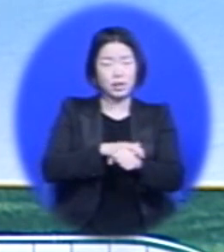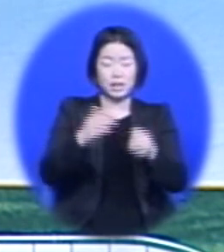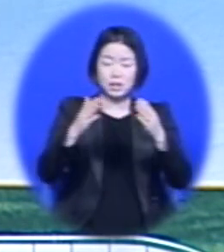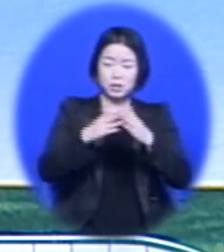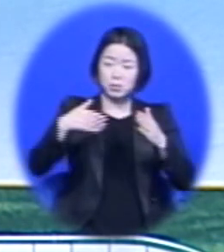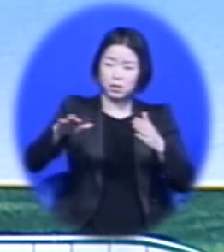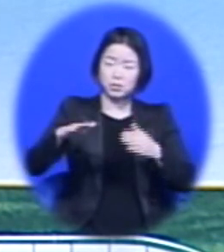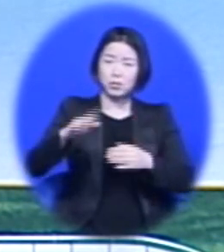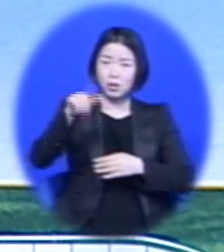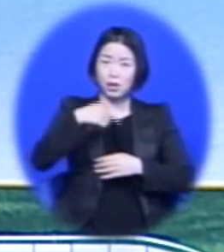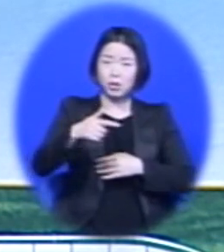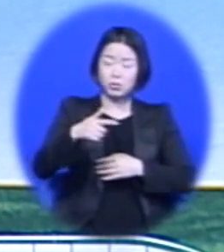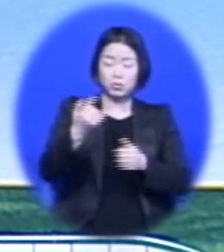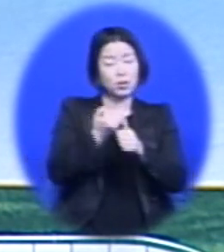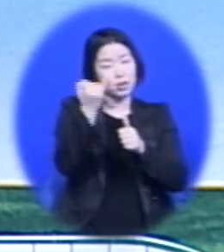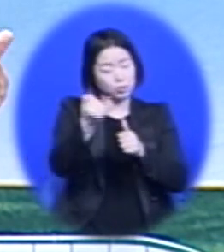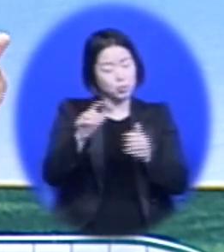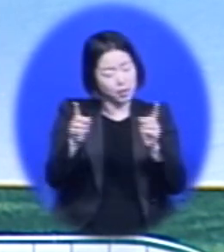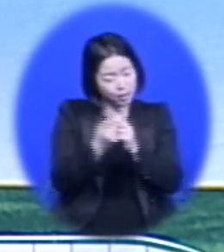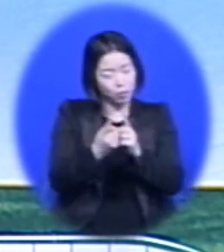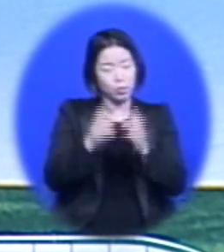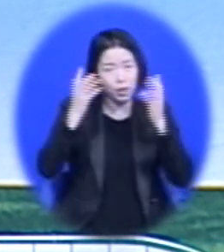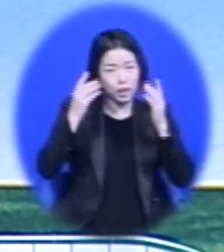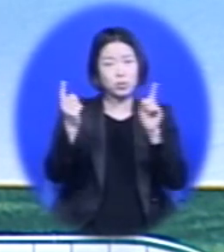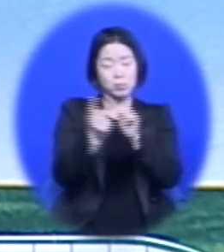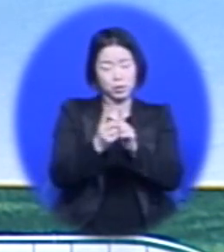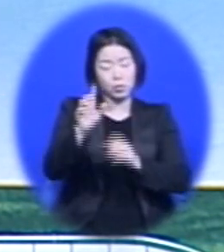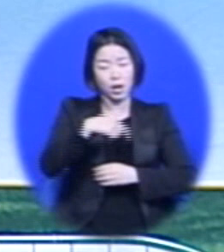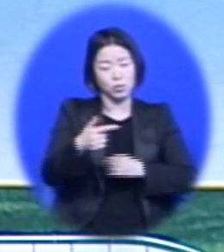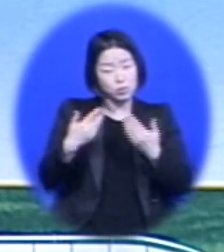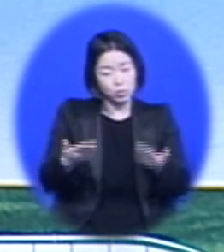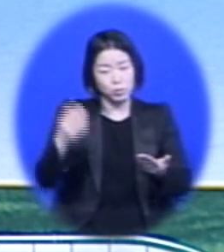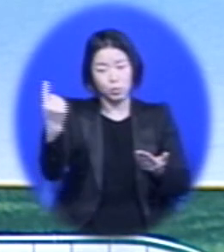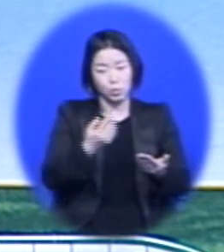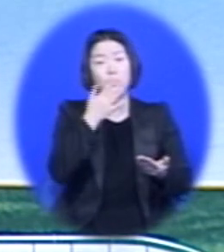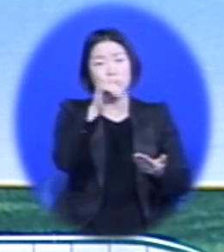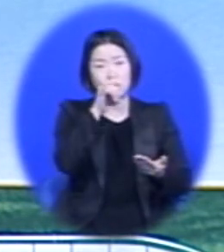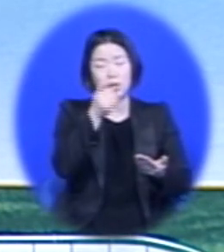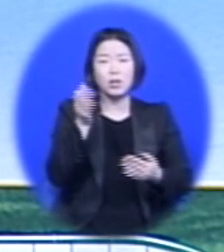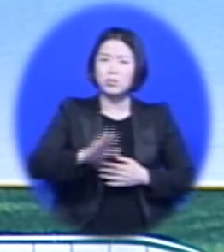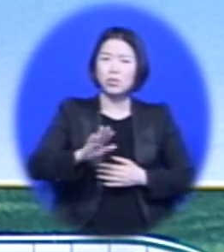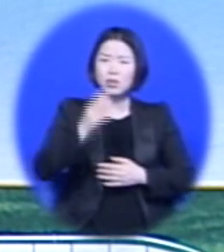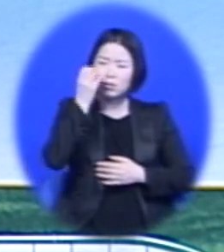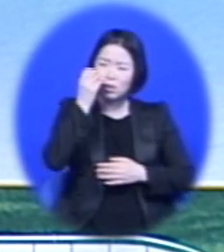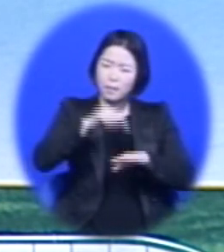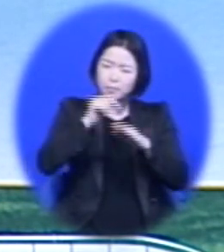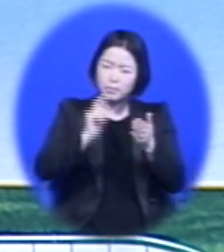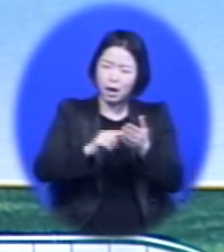하루 아내도 만나고 아이들도 만나고 하루를 집에서 쉬고 올 수 있었지만 마음이 너무너무 불편한